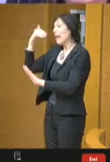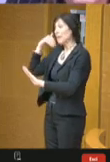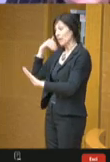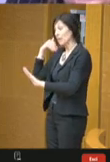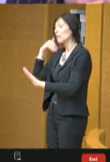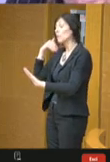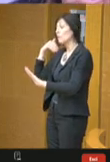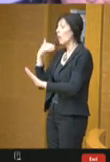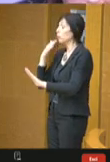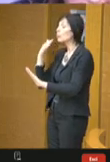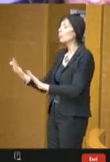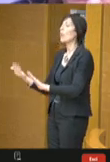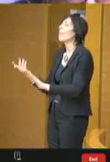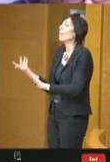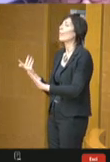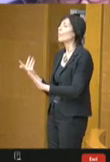vedeva andare deserto